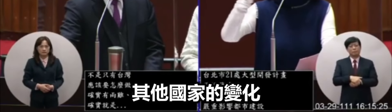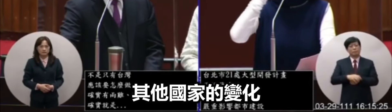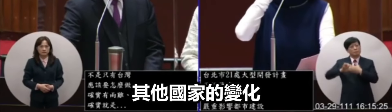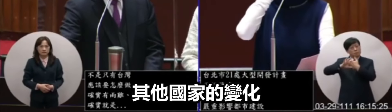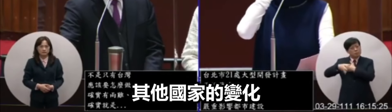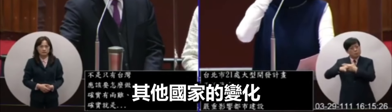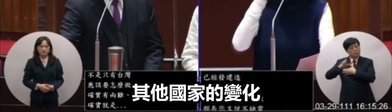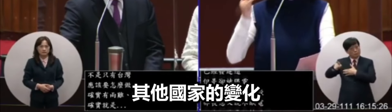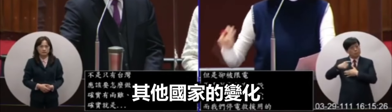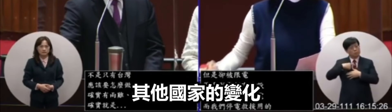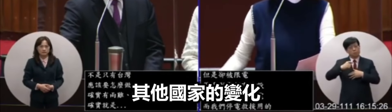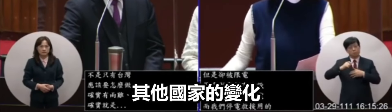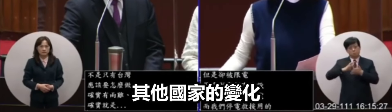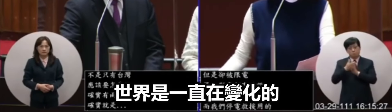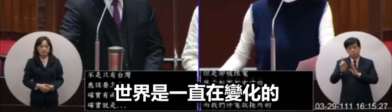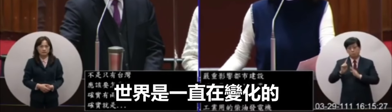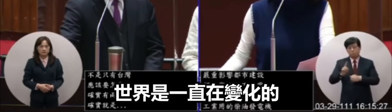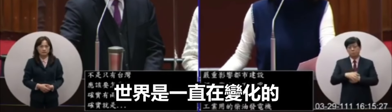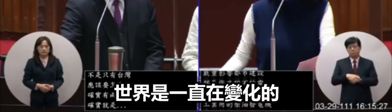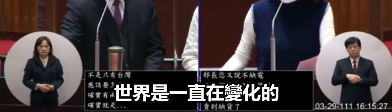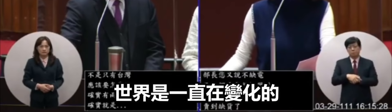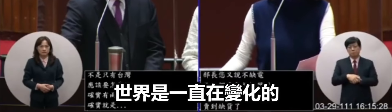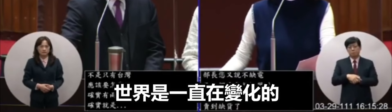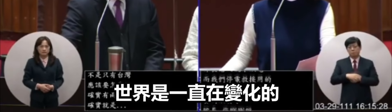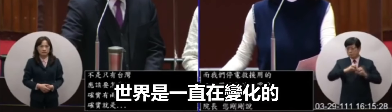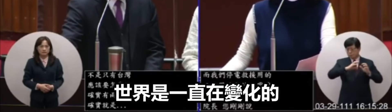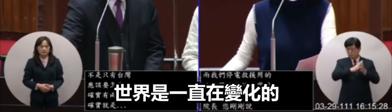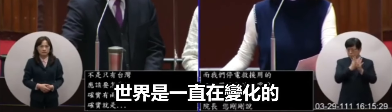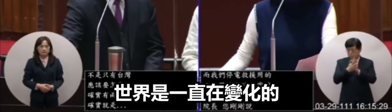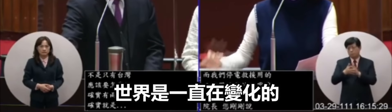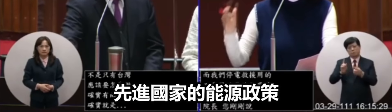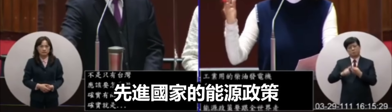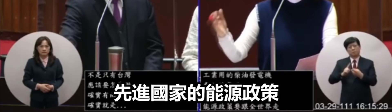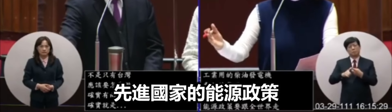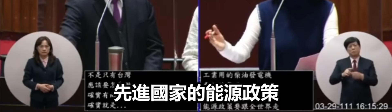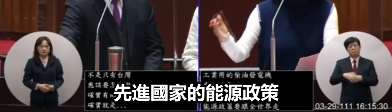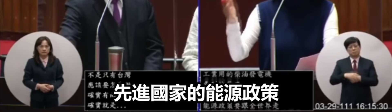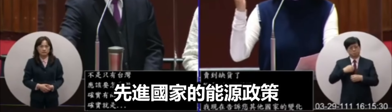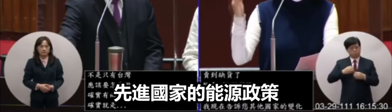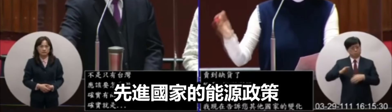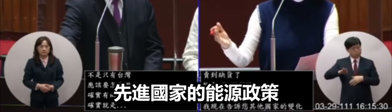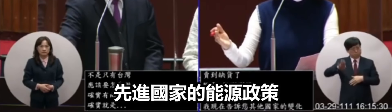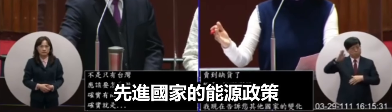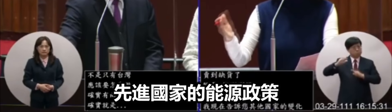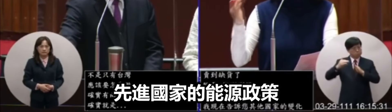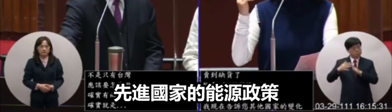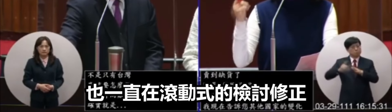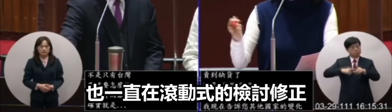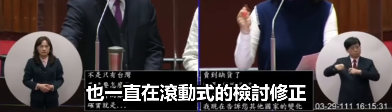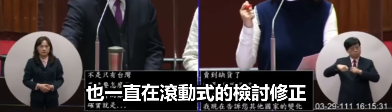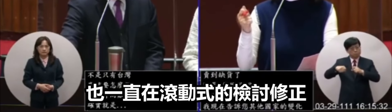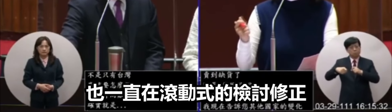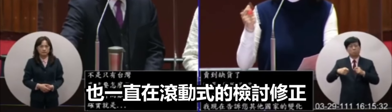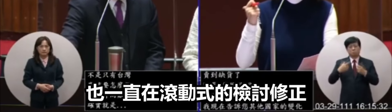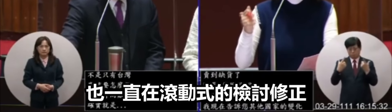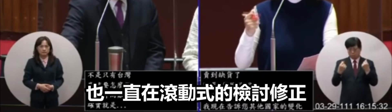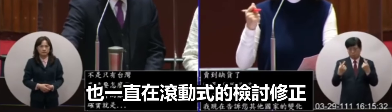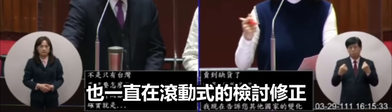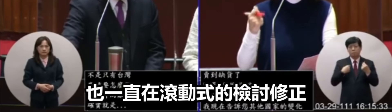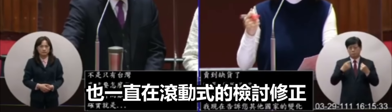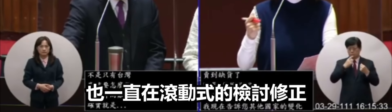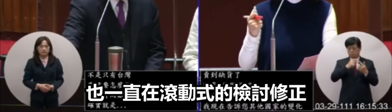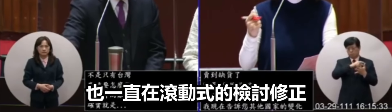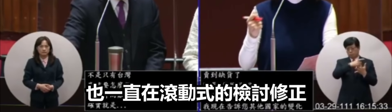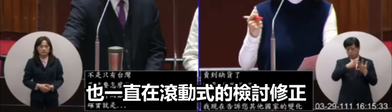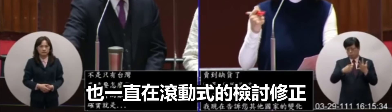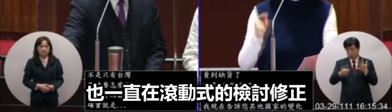他国家的变化，世界是一直在变化的，先进国家的能源政策也一直在滚